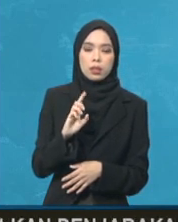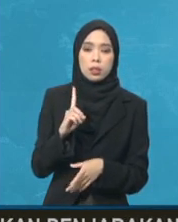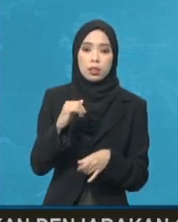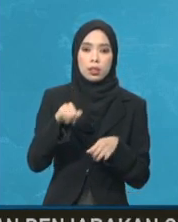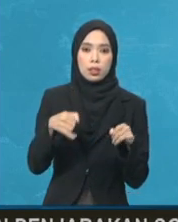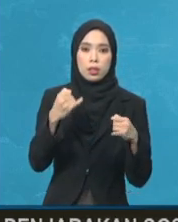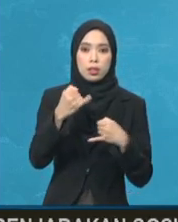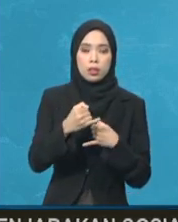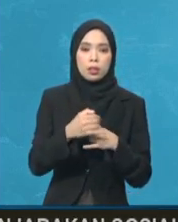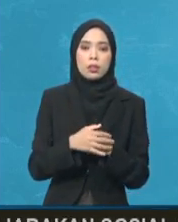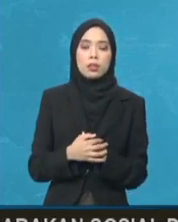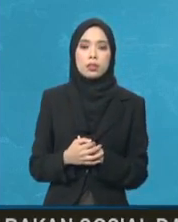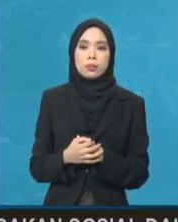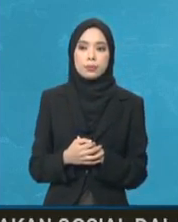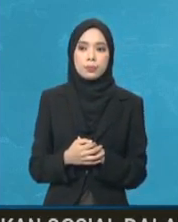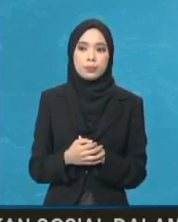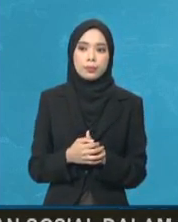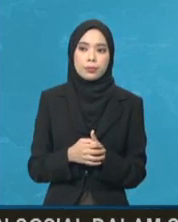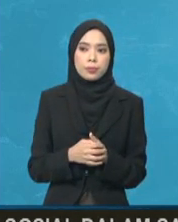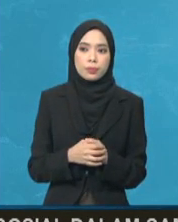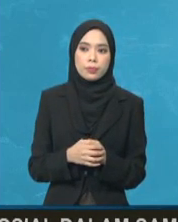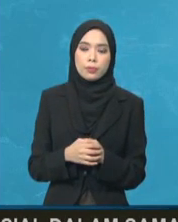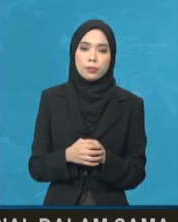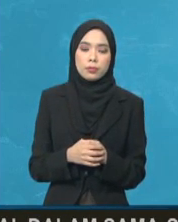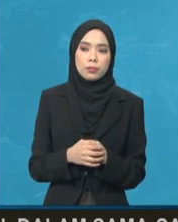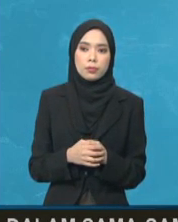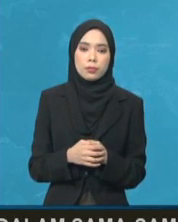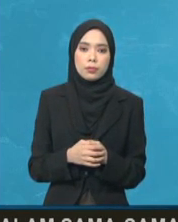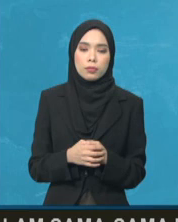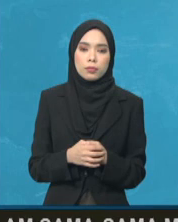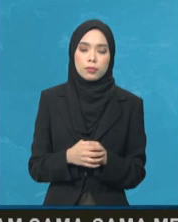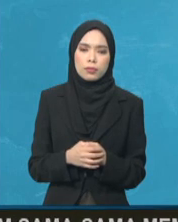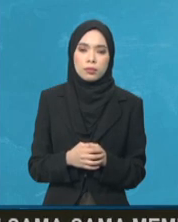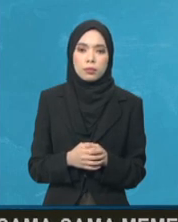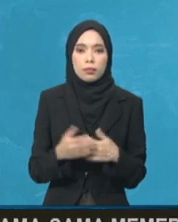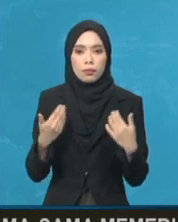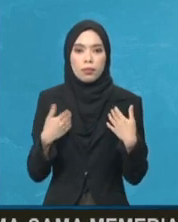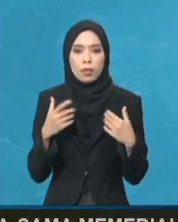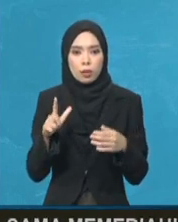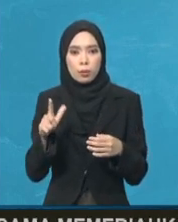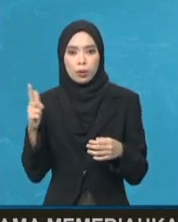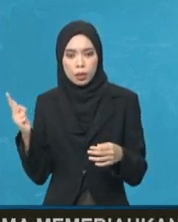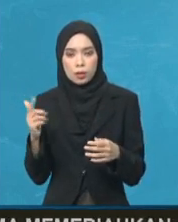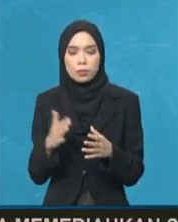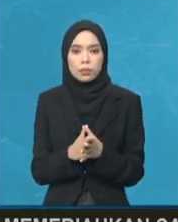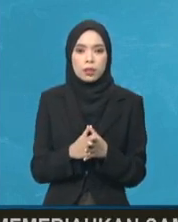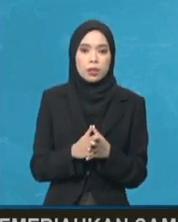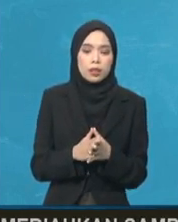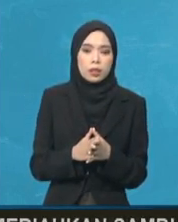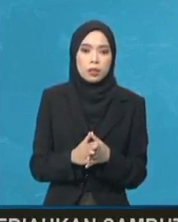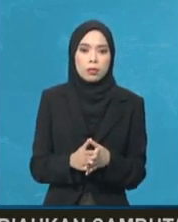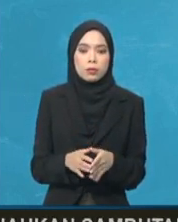untuk tindakan selanjutnya dalam kejadian browsingan pasukan ronda di kawasan Perindustrian